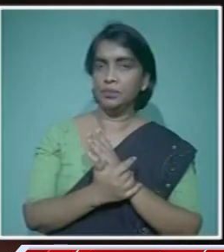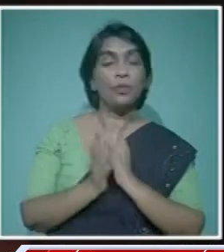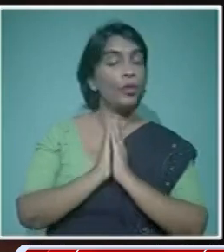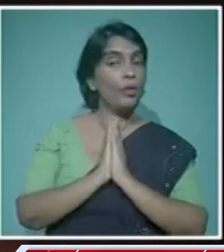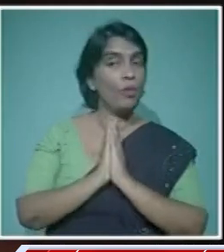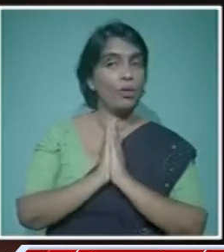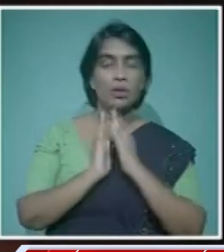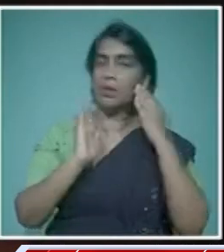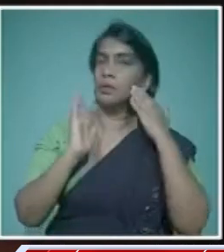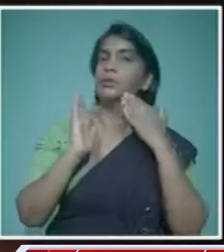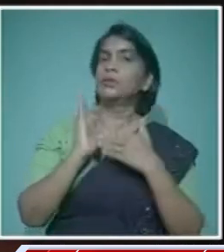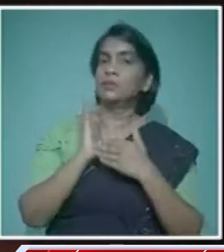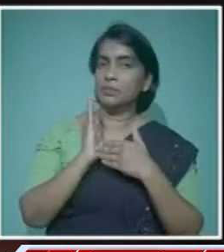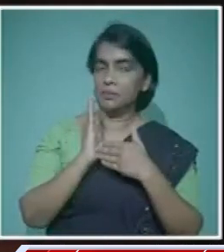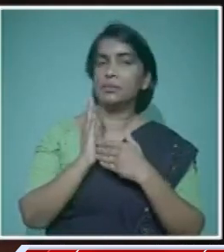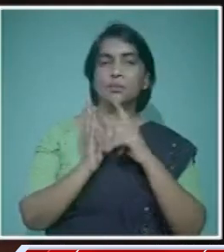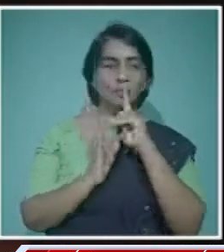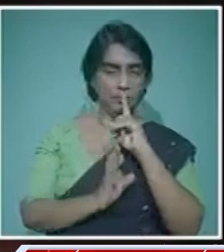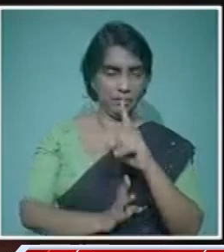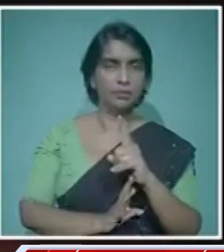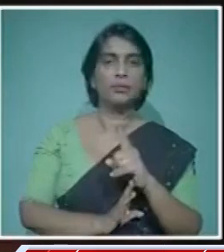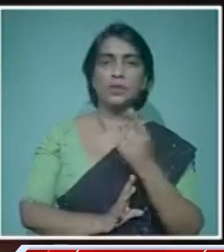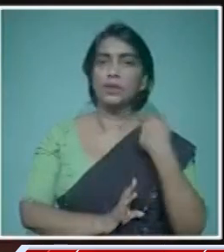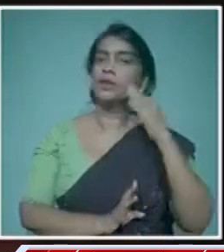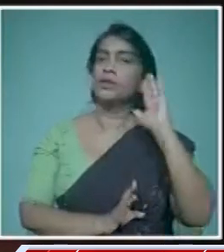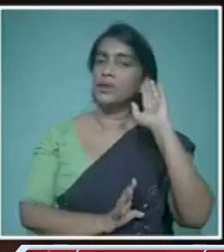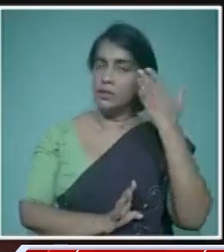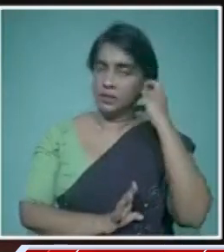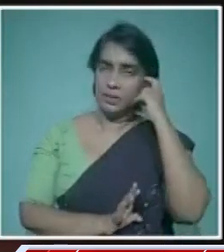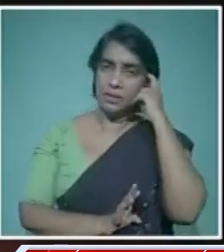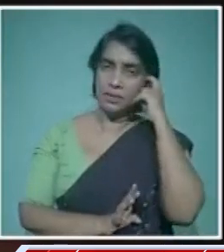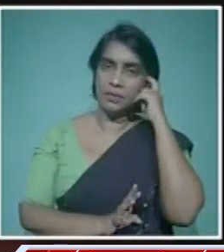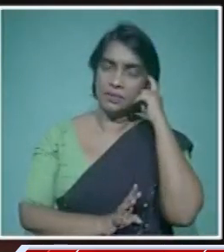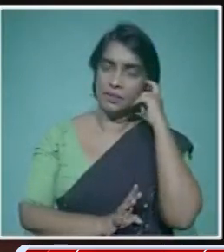buddhaguma pilibandawa සඳහන් වෙලා තිබෙනවා විශේෂ